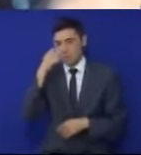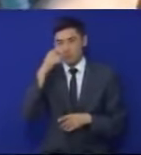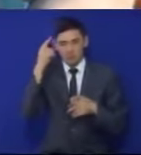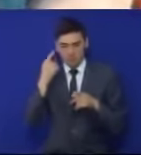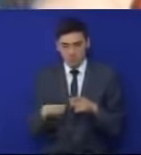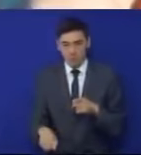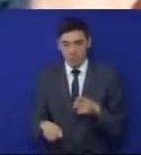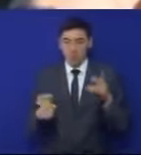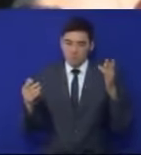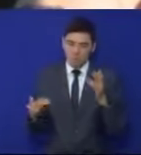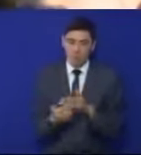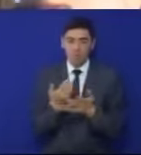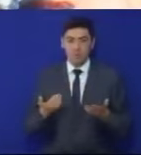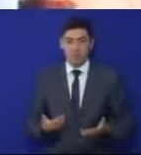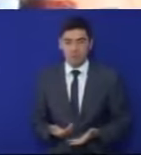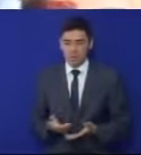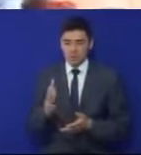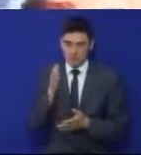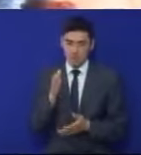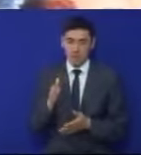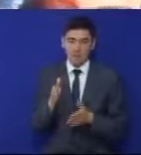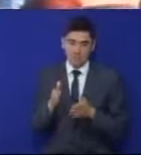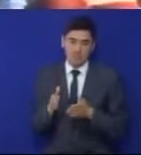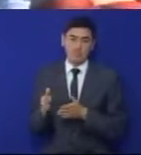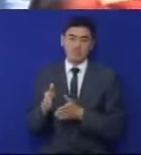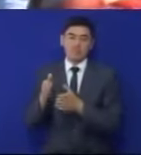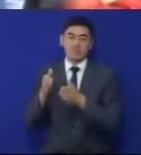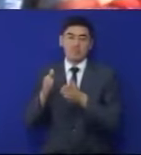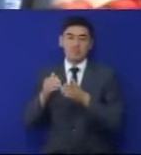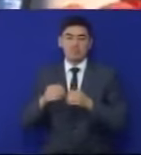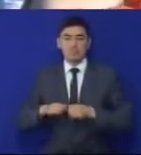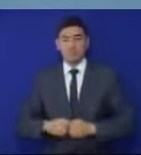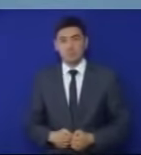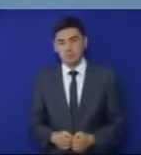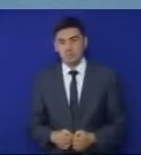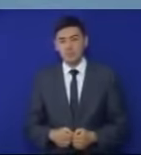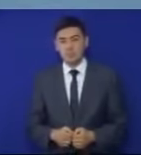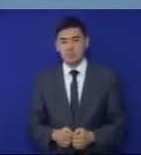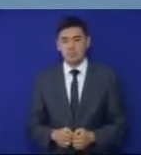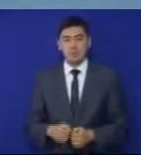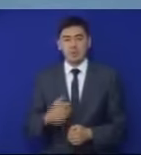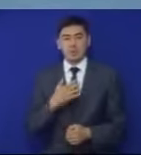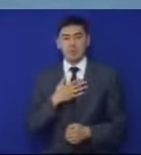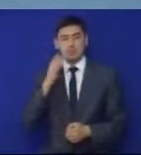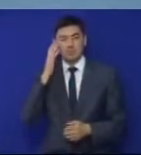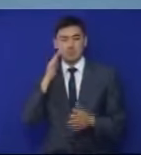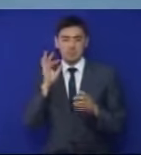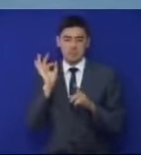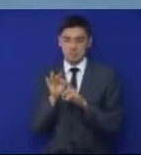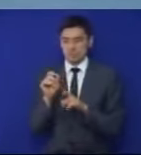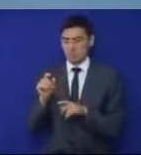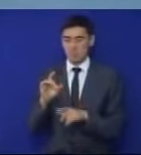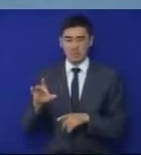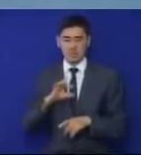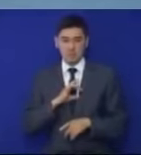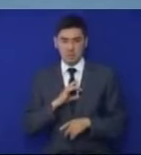Это новый шаг, это новая жизнь, новый этап, поэтому сегодня очень волнительно. К своей мечте получить знак Алтын-Бельге я